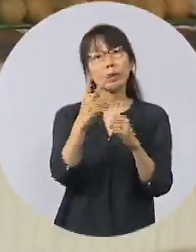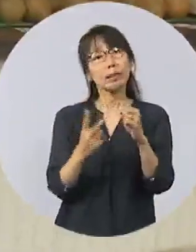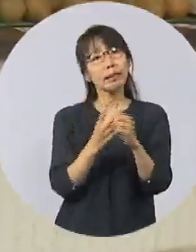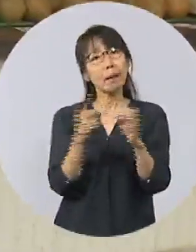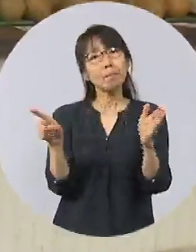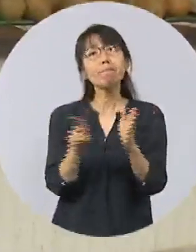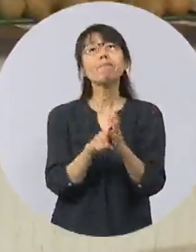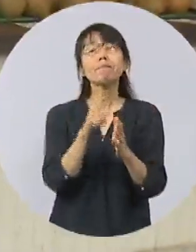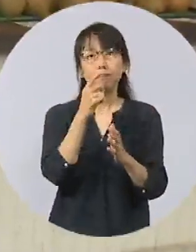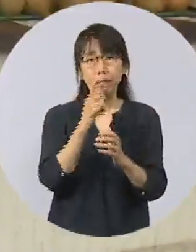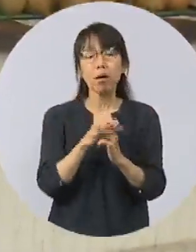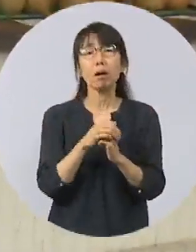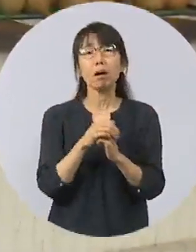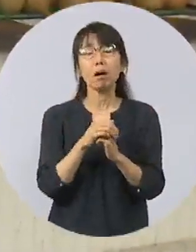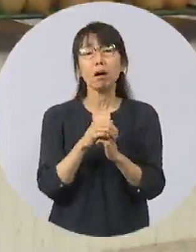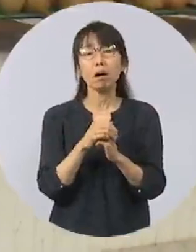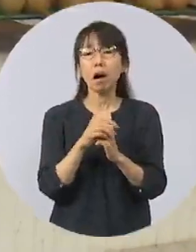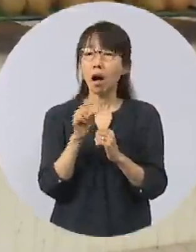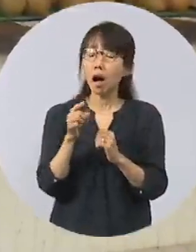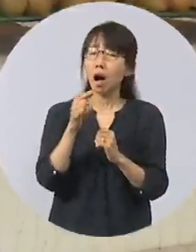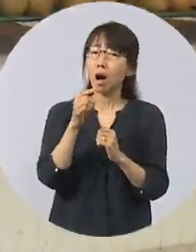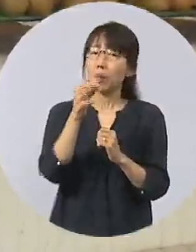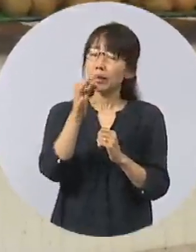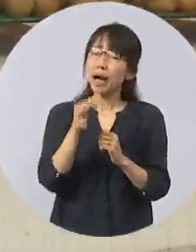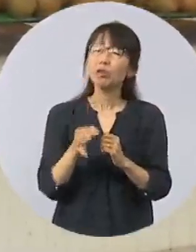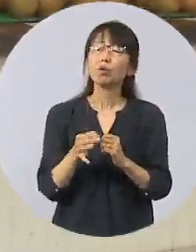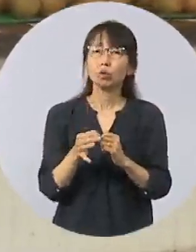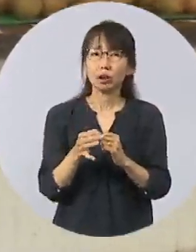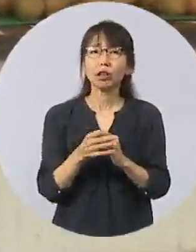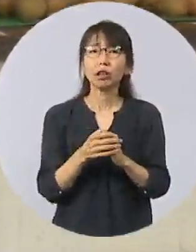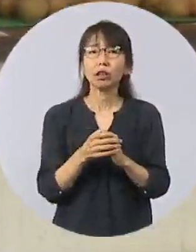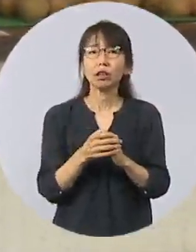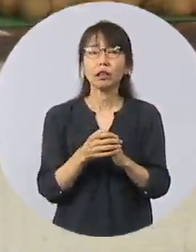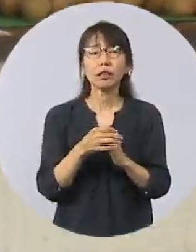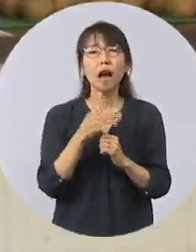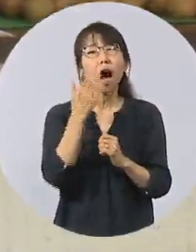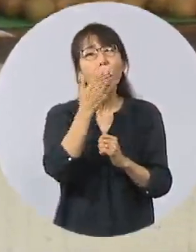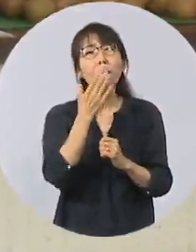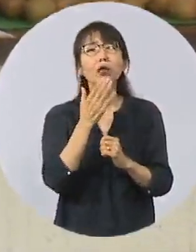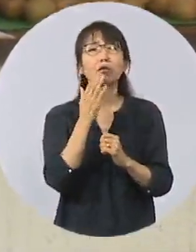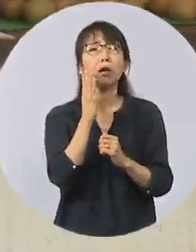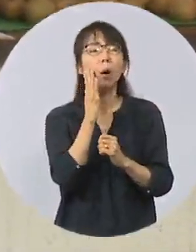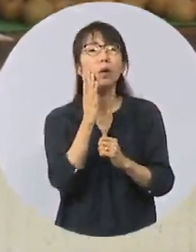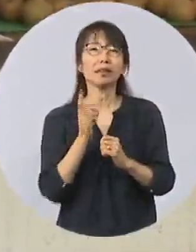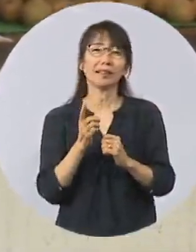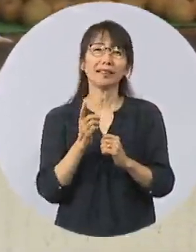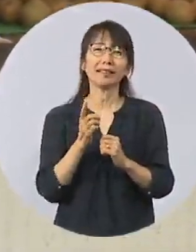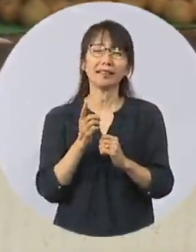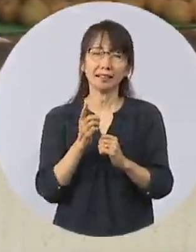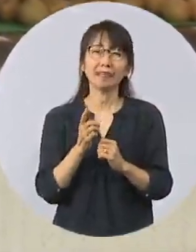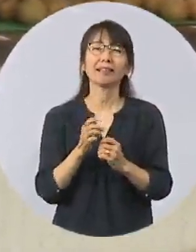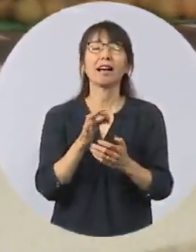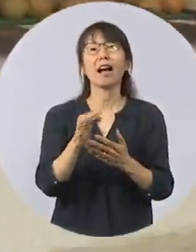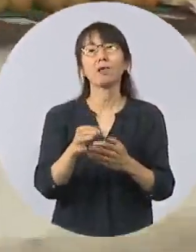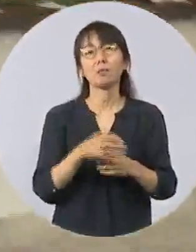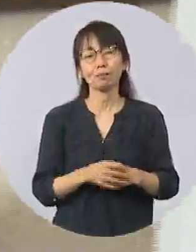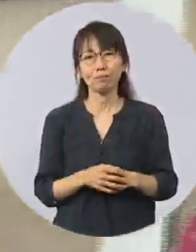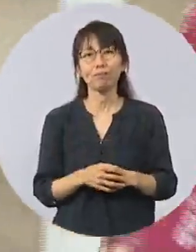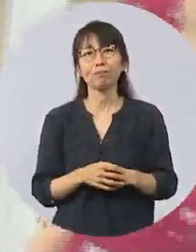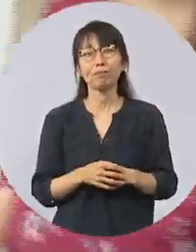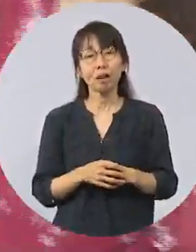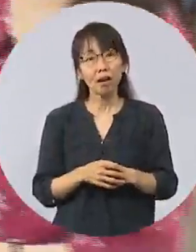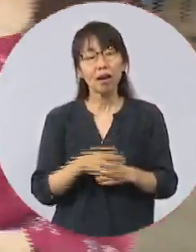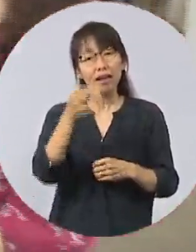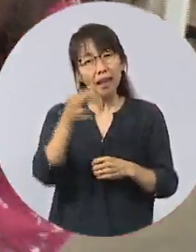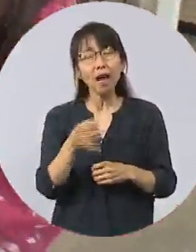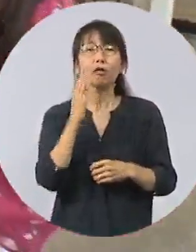もお安いし、そして甘くってとても美味しいので、はい、いただいてます。 じゃあもう安